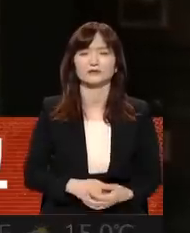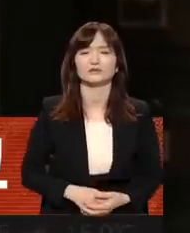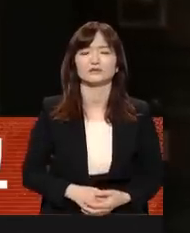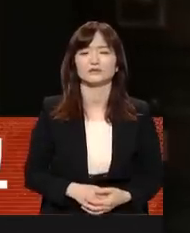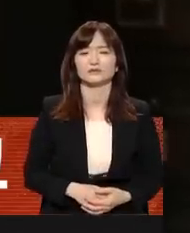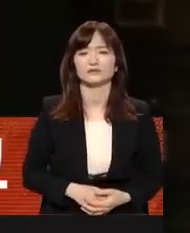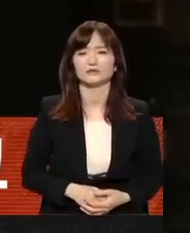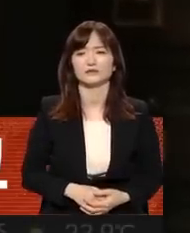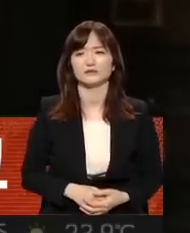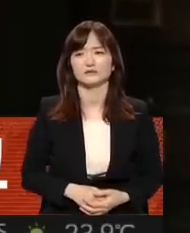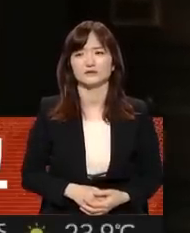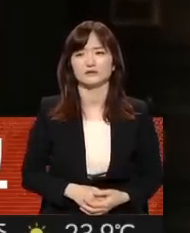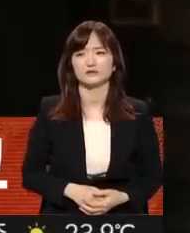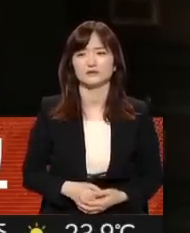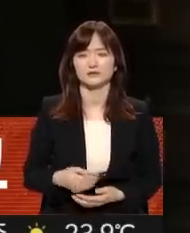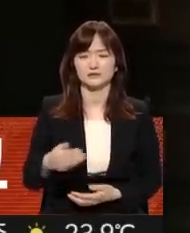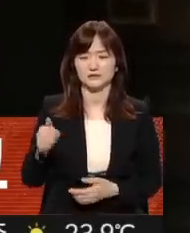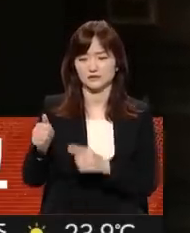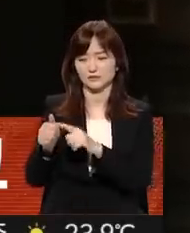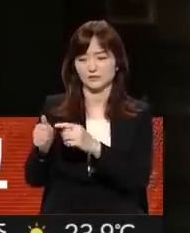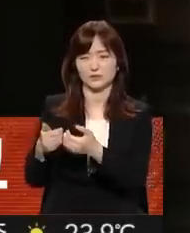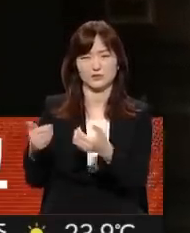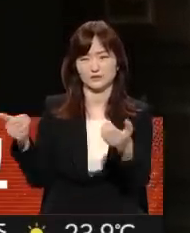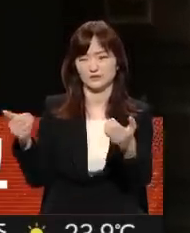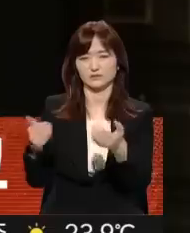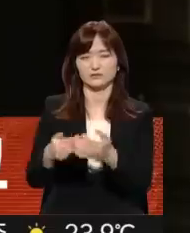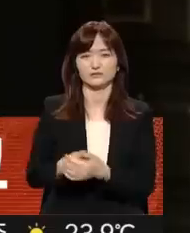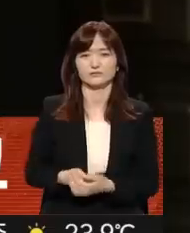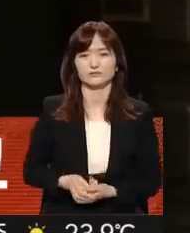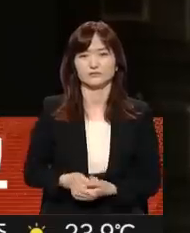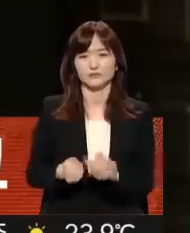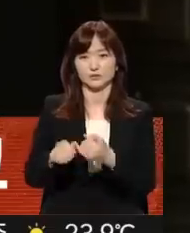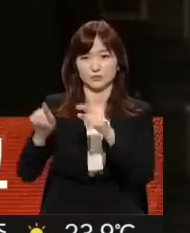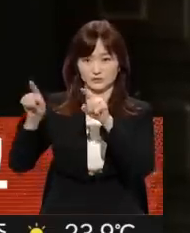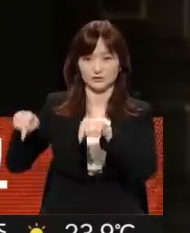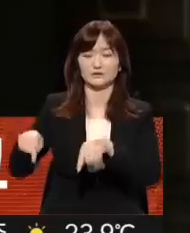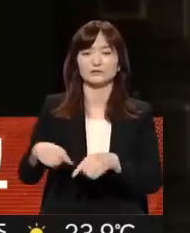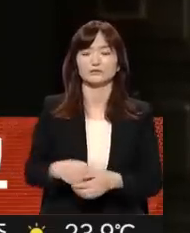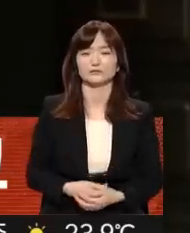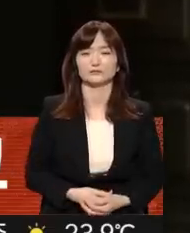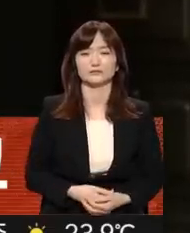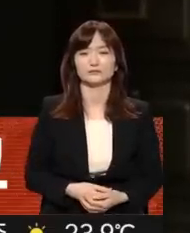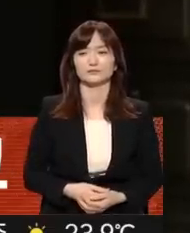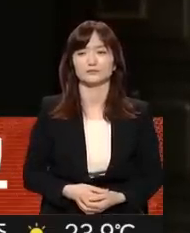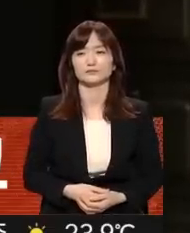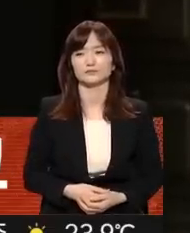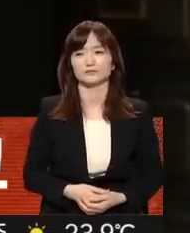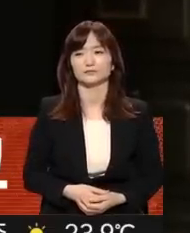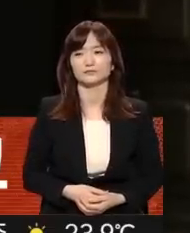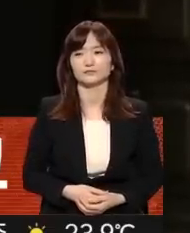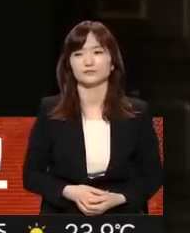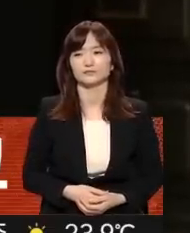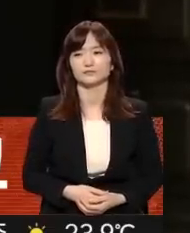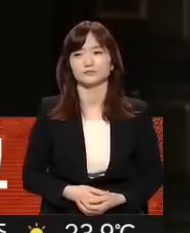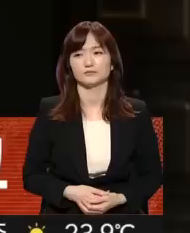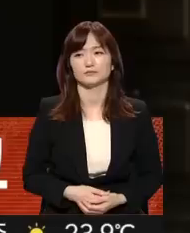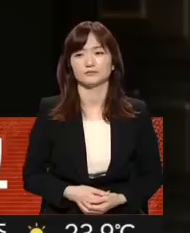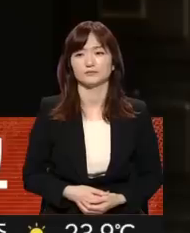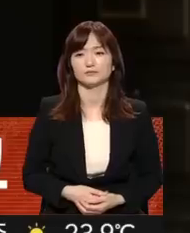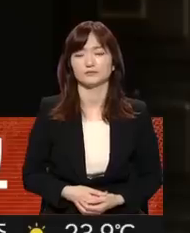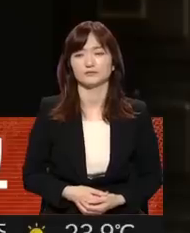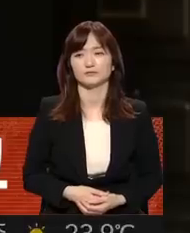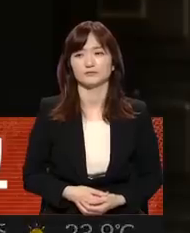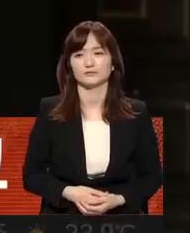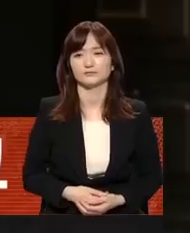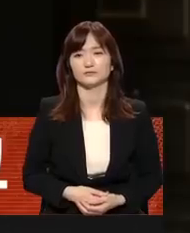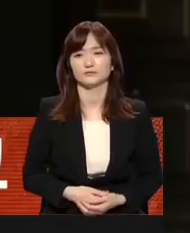있더라고요. 헤어졌으니까 이자와. 그런데 이제 그 이 진짜 혼자 이